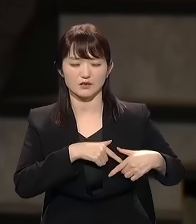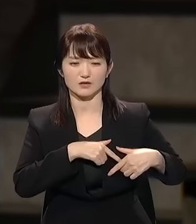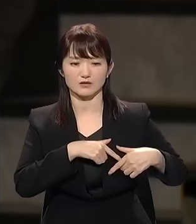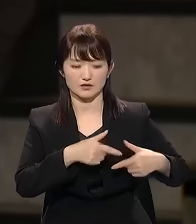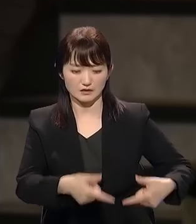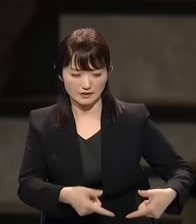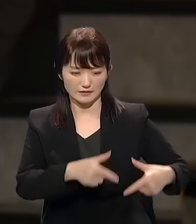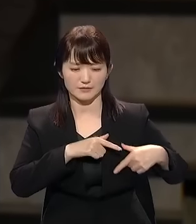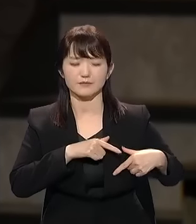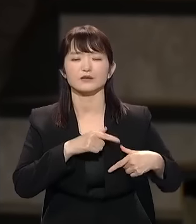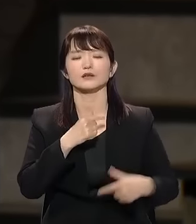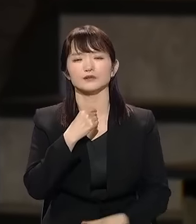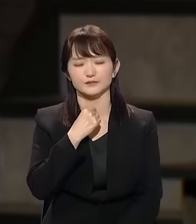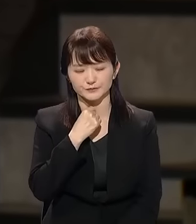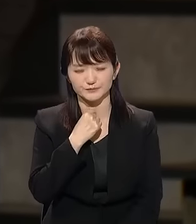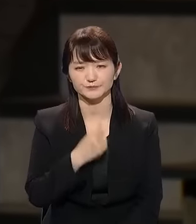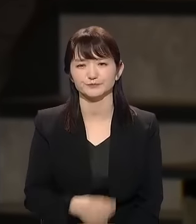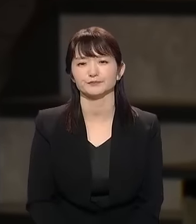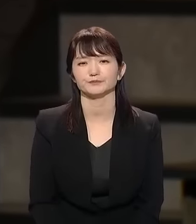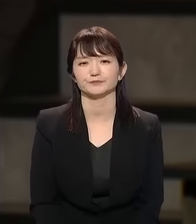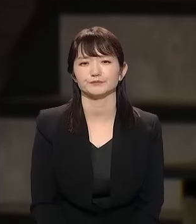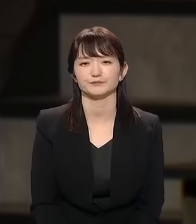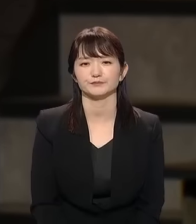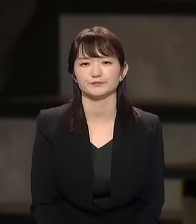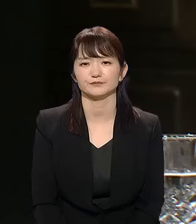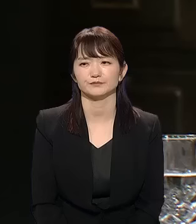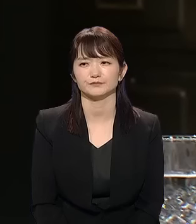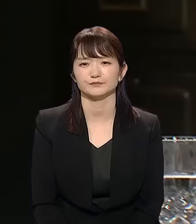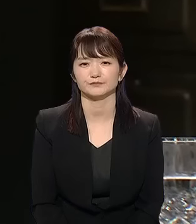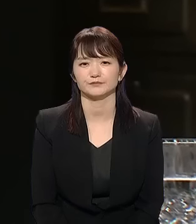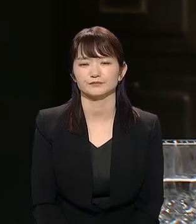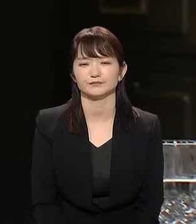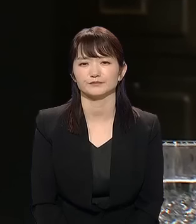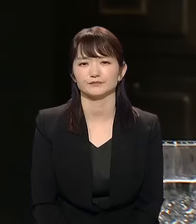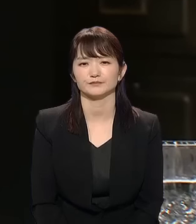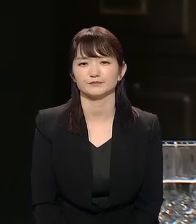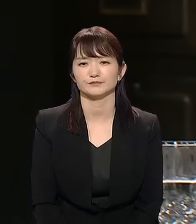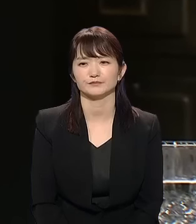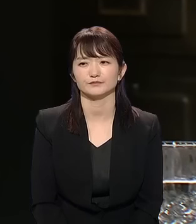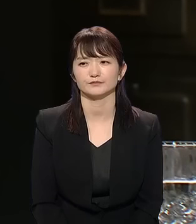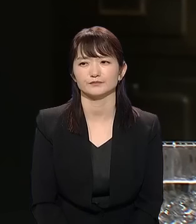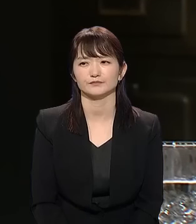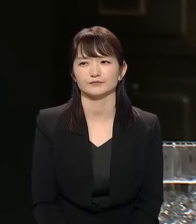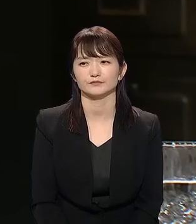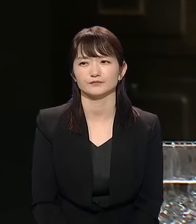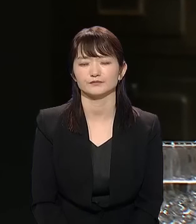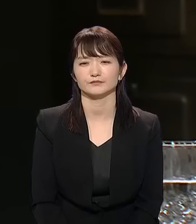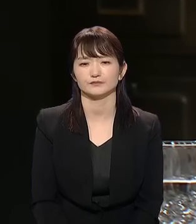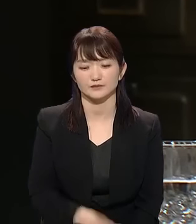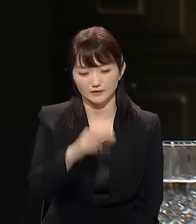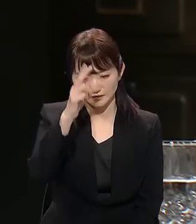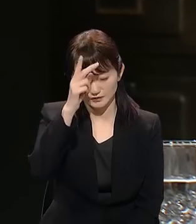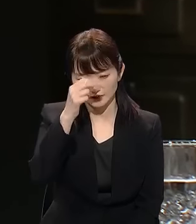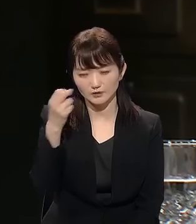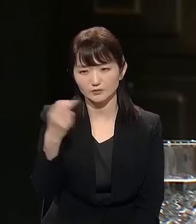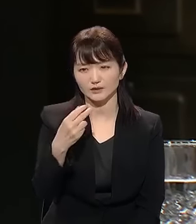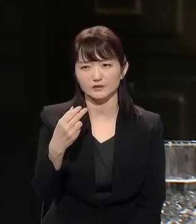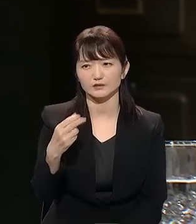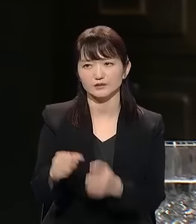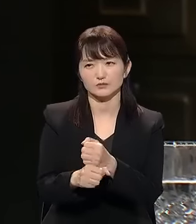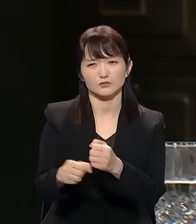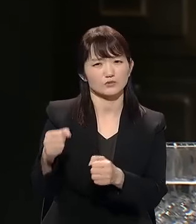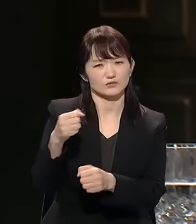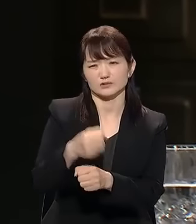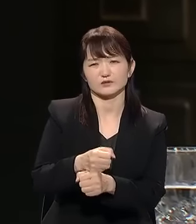받고 싶다라고 생각한다고 하셨습니다 아 다시 복 경찰 복직할 계획은 없다